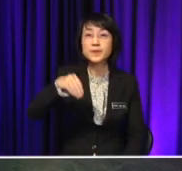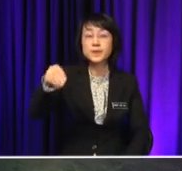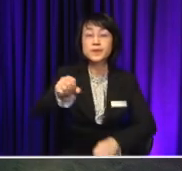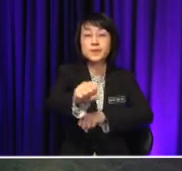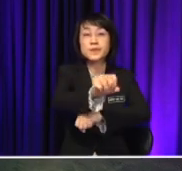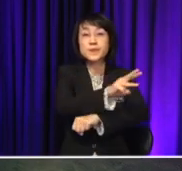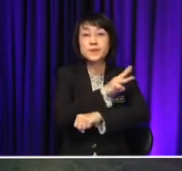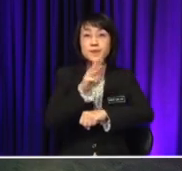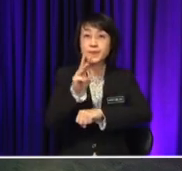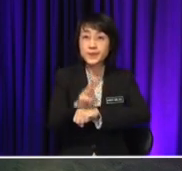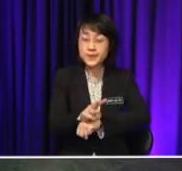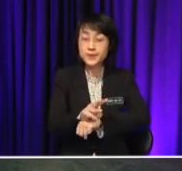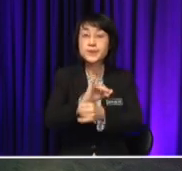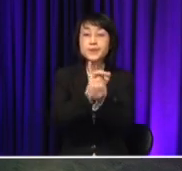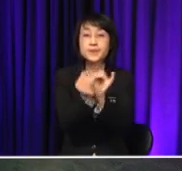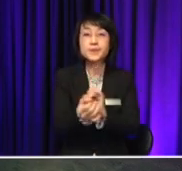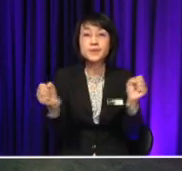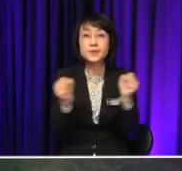sudah andarat